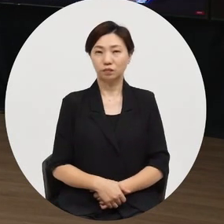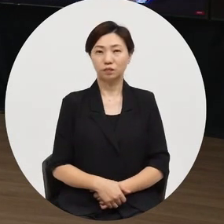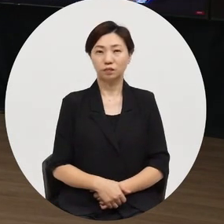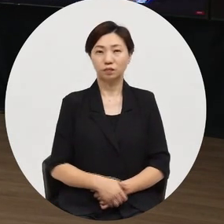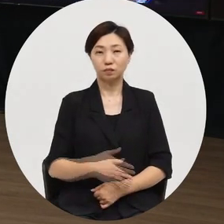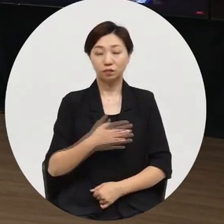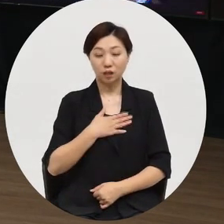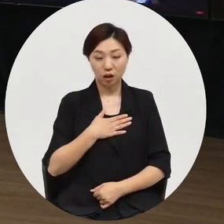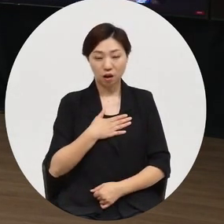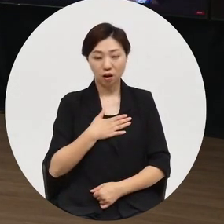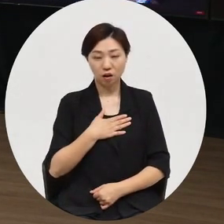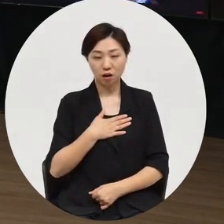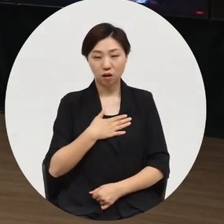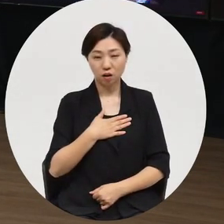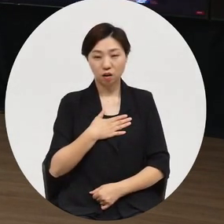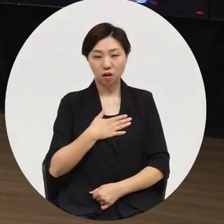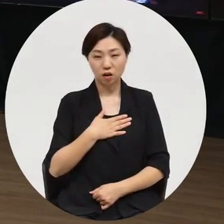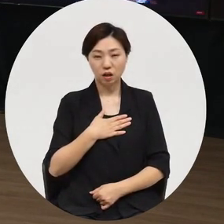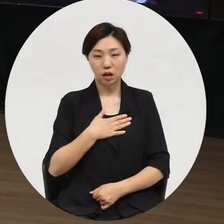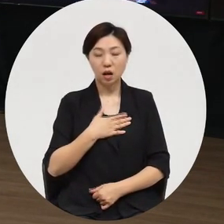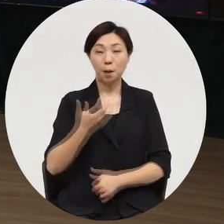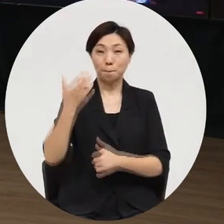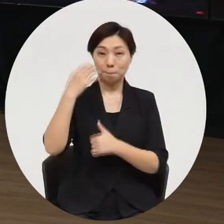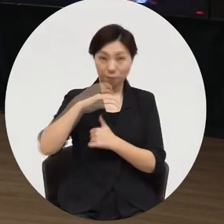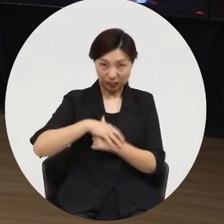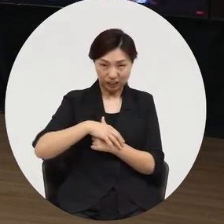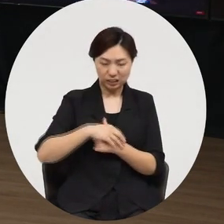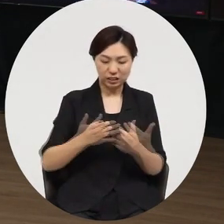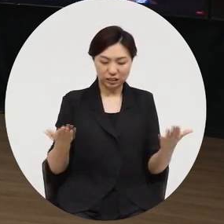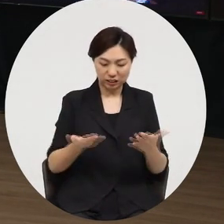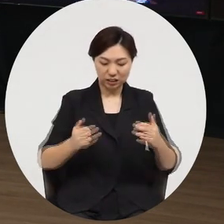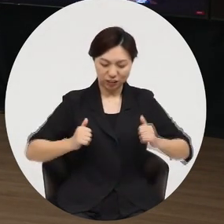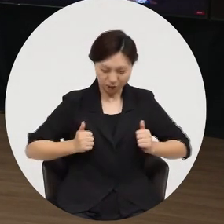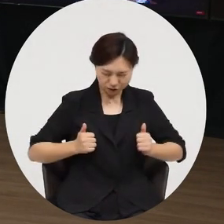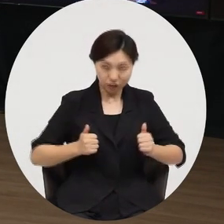자기 주어진 일을 그냥 열심히 하는데